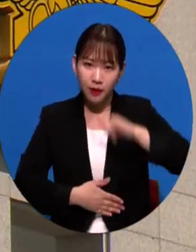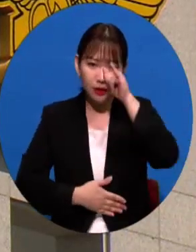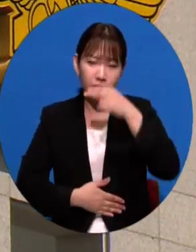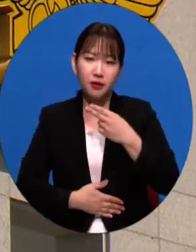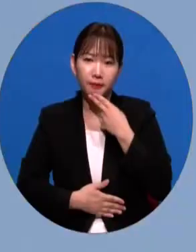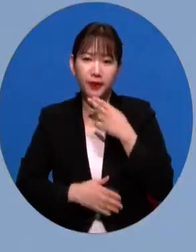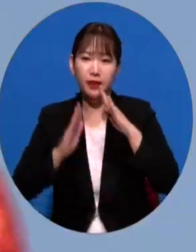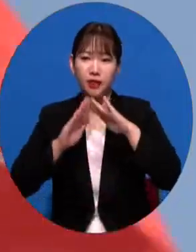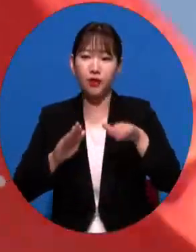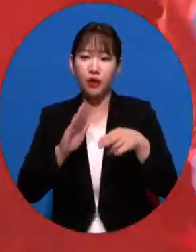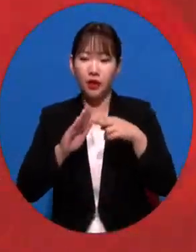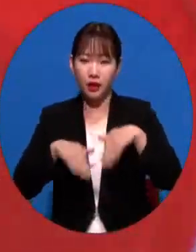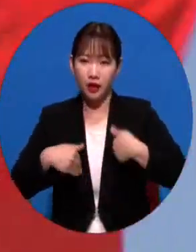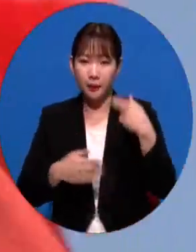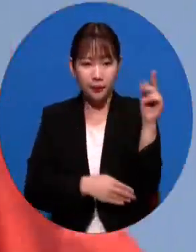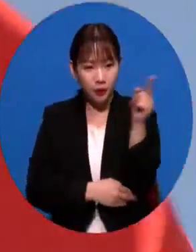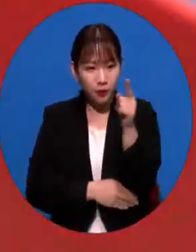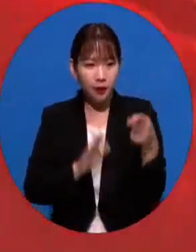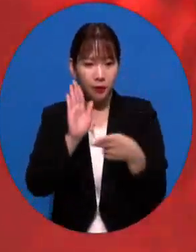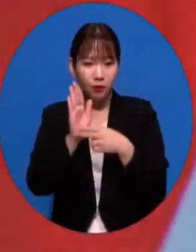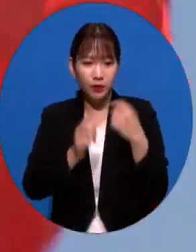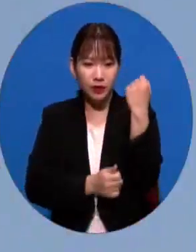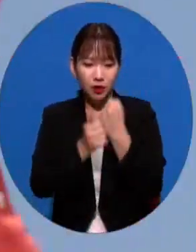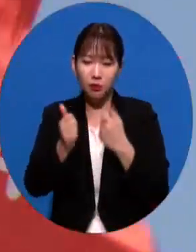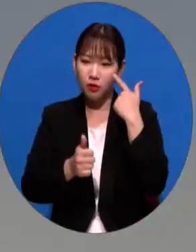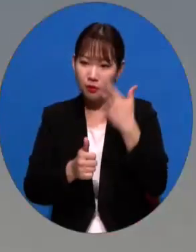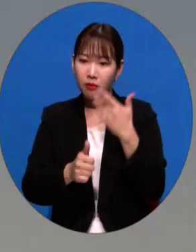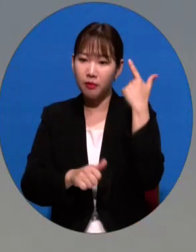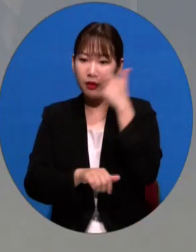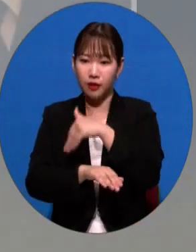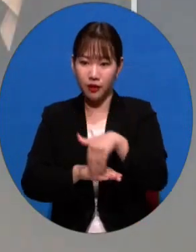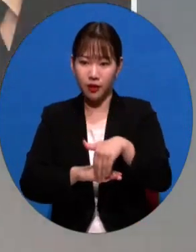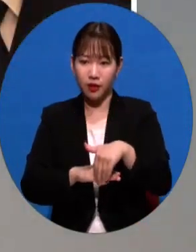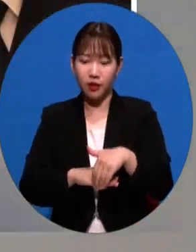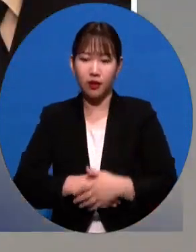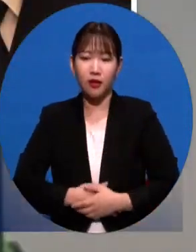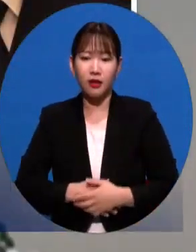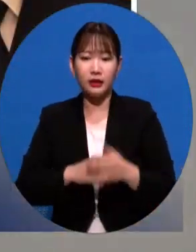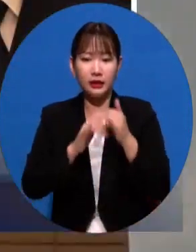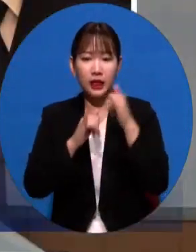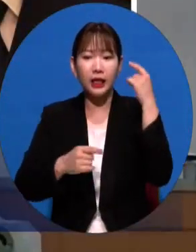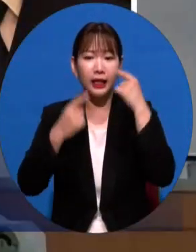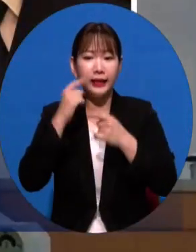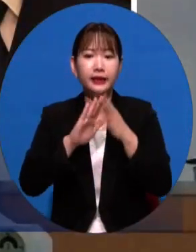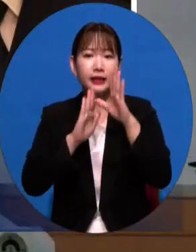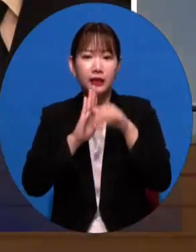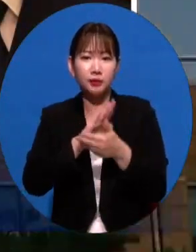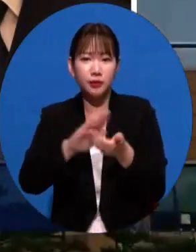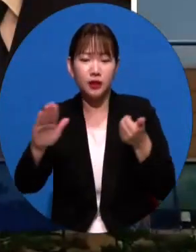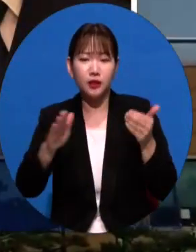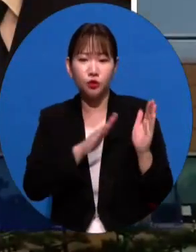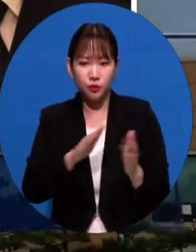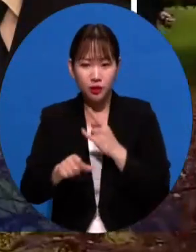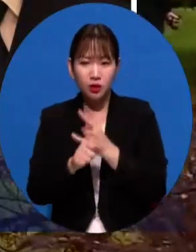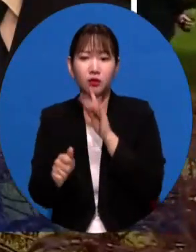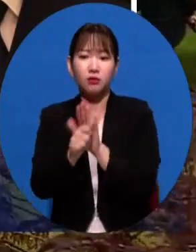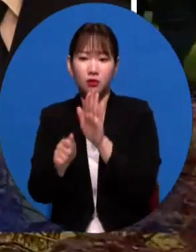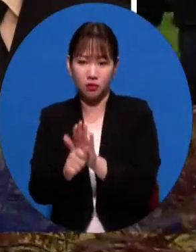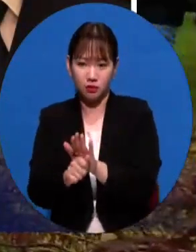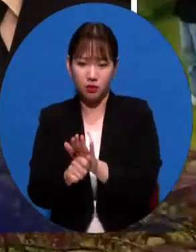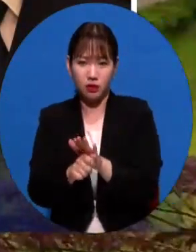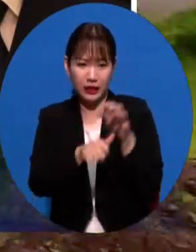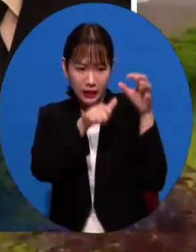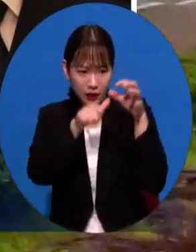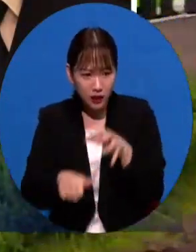없는지 전남소방본부에 설명을 요구할 계획입니다. 사람이 다칠 경우를 대비해서 지원하는 것이지